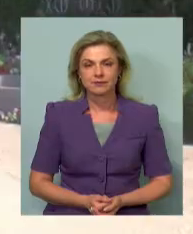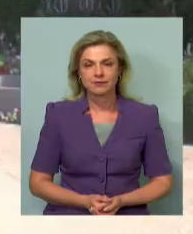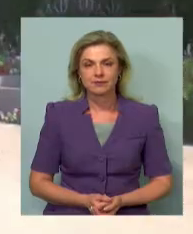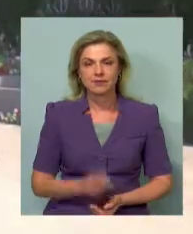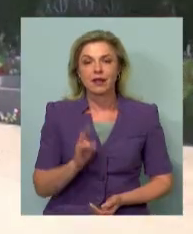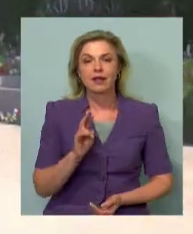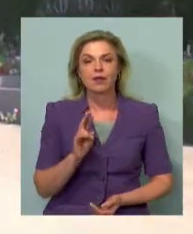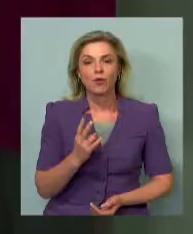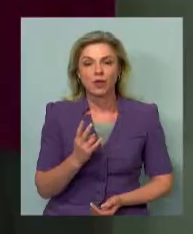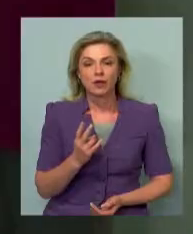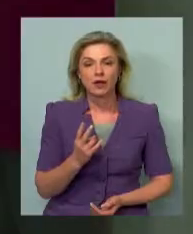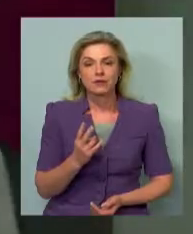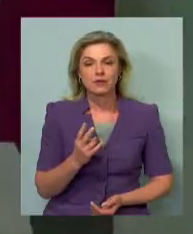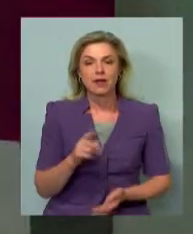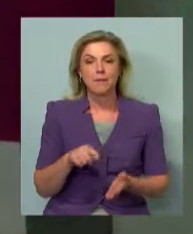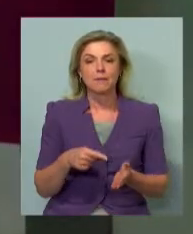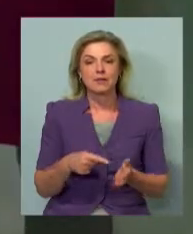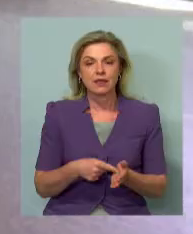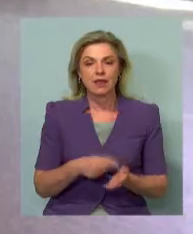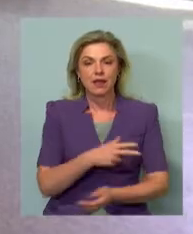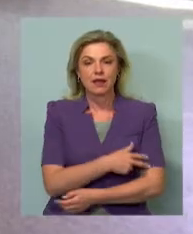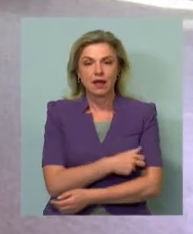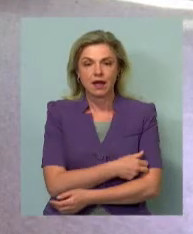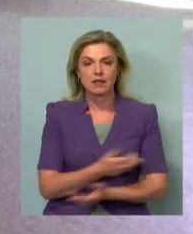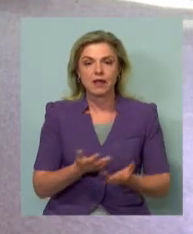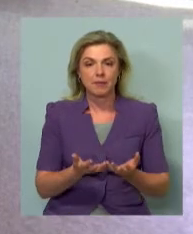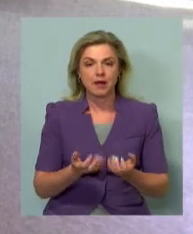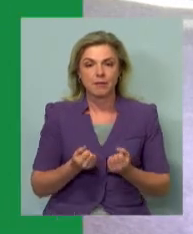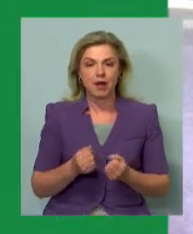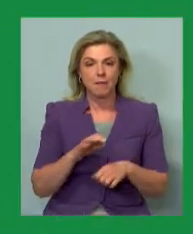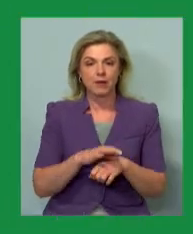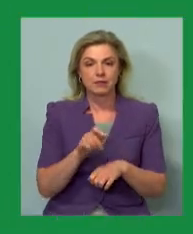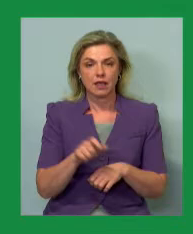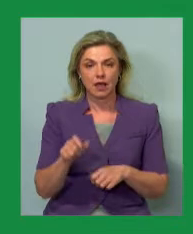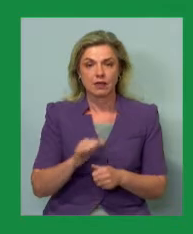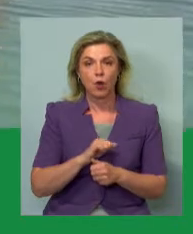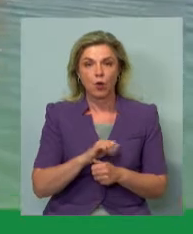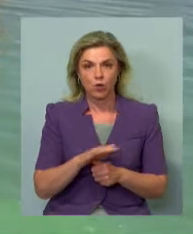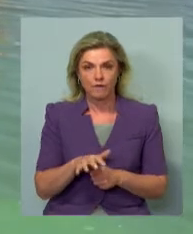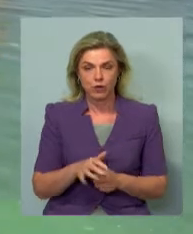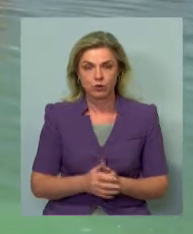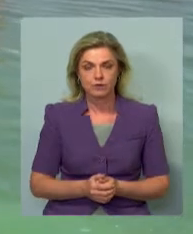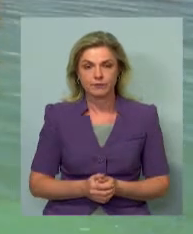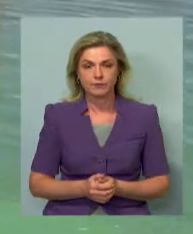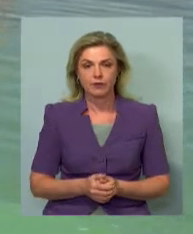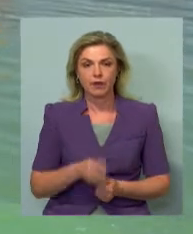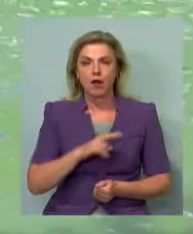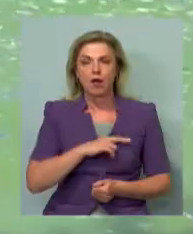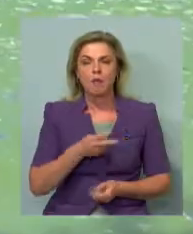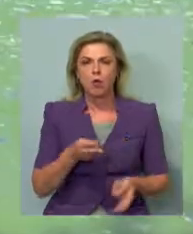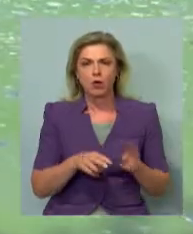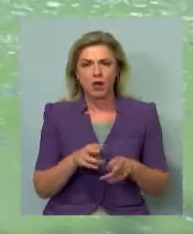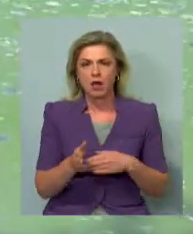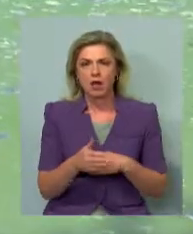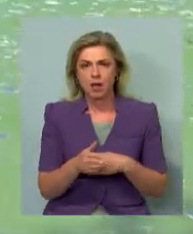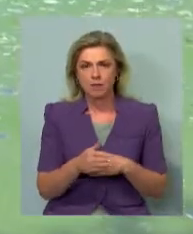У Миколаївській міській лікарні номер 3 прийматимуть пацієнтів з коронавірусом. Мор риби у Дніпробузькому